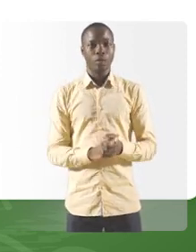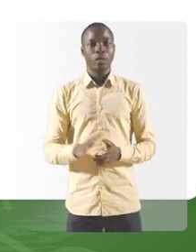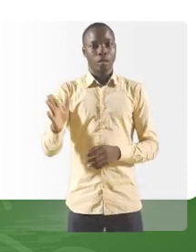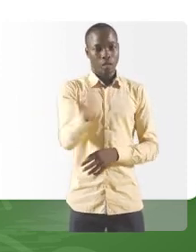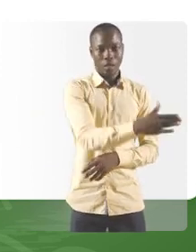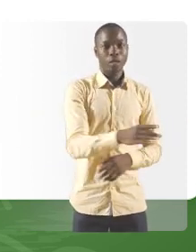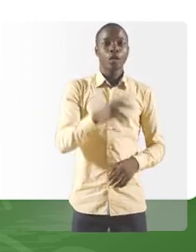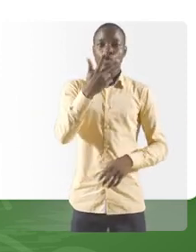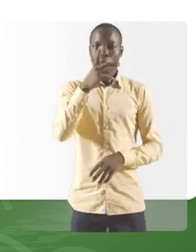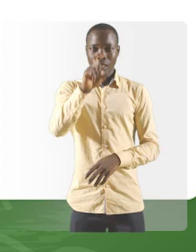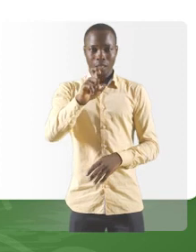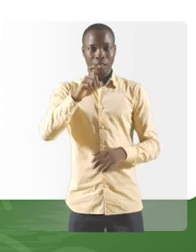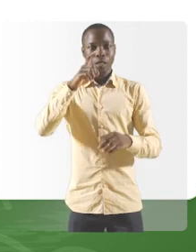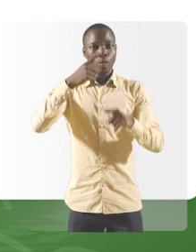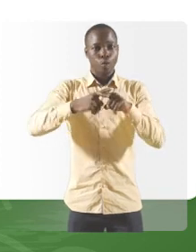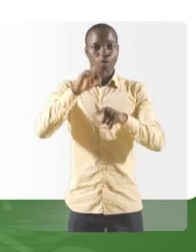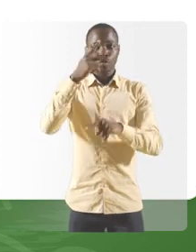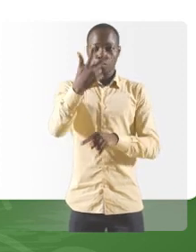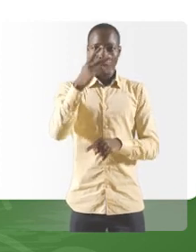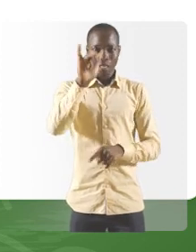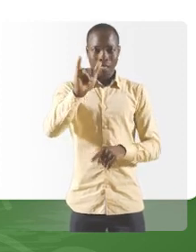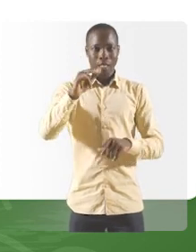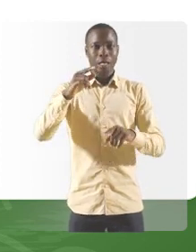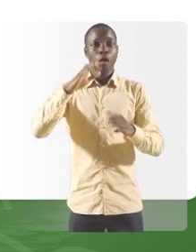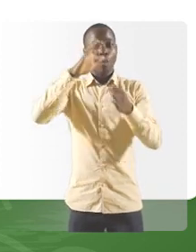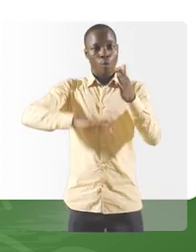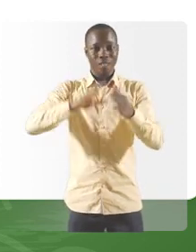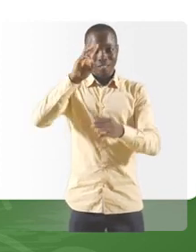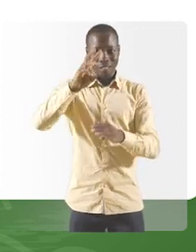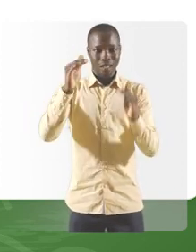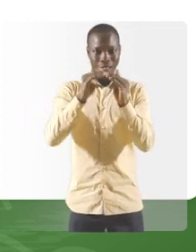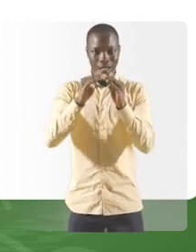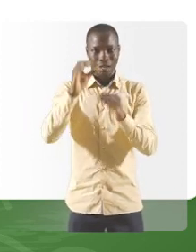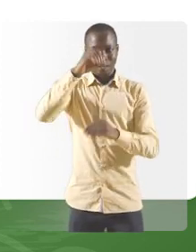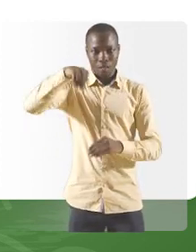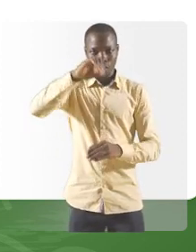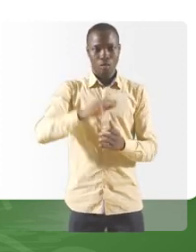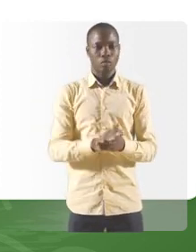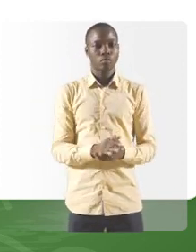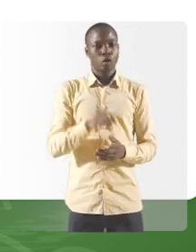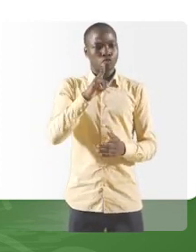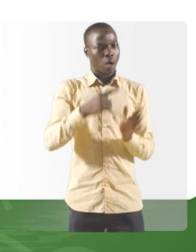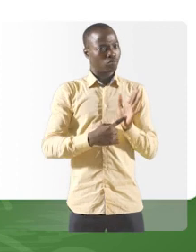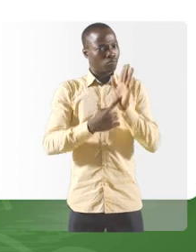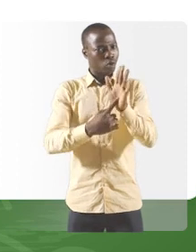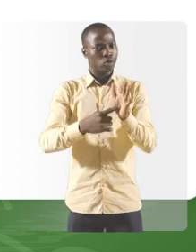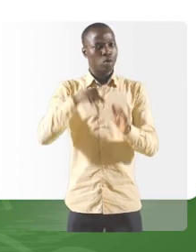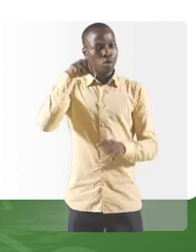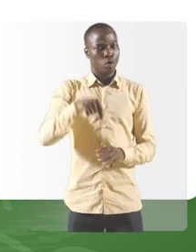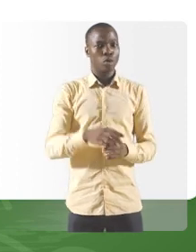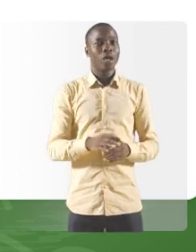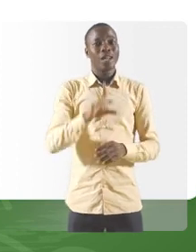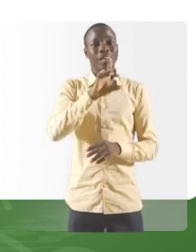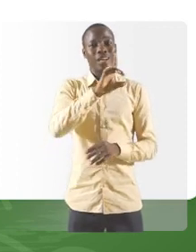et 3x plus 3y moins 6 égale à 0. Justifie que la droite